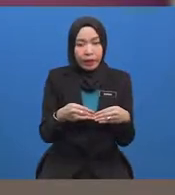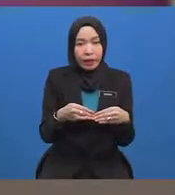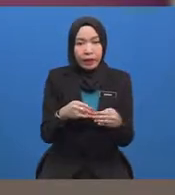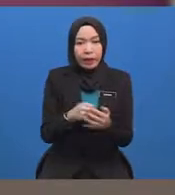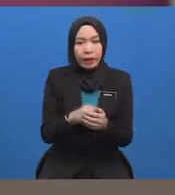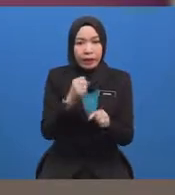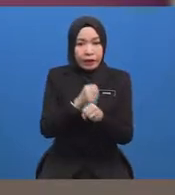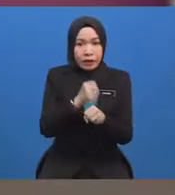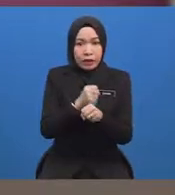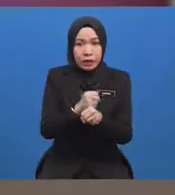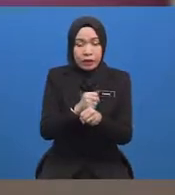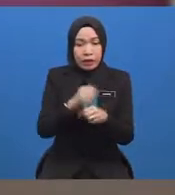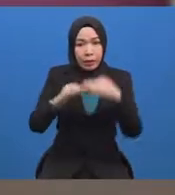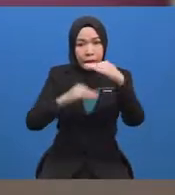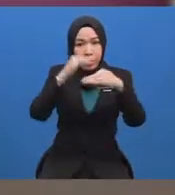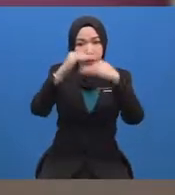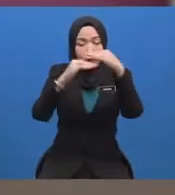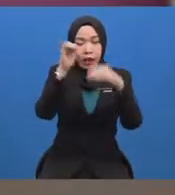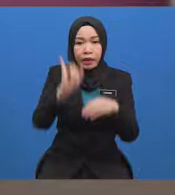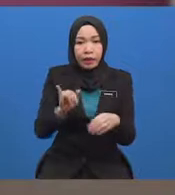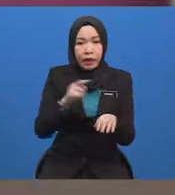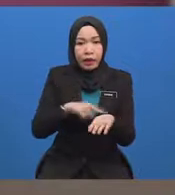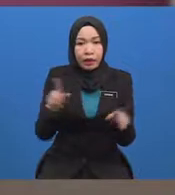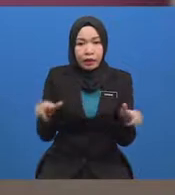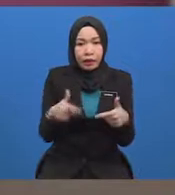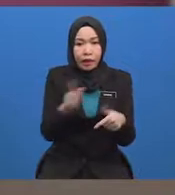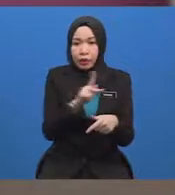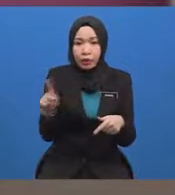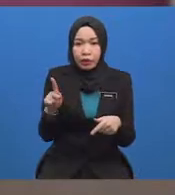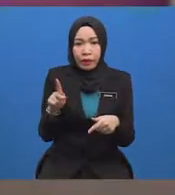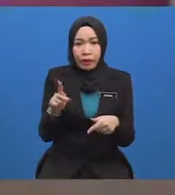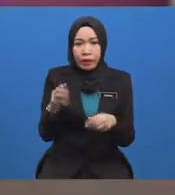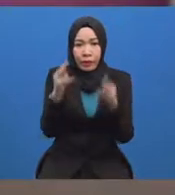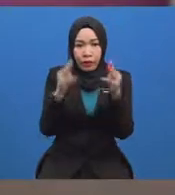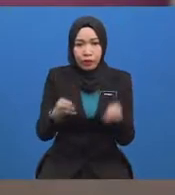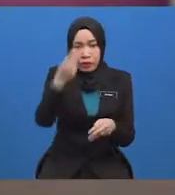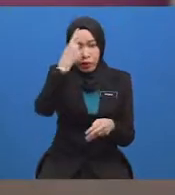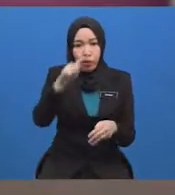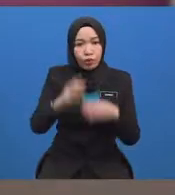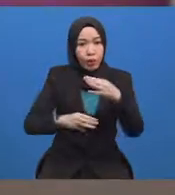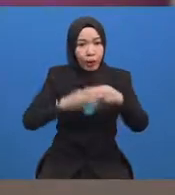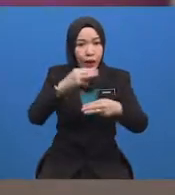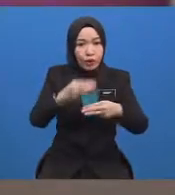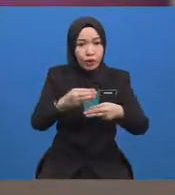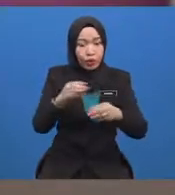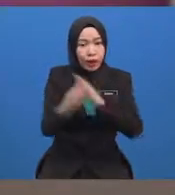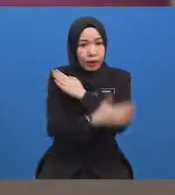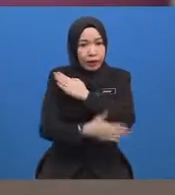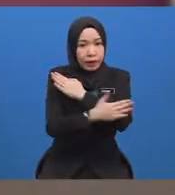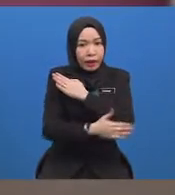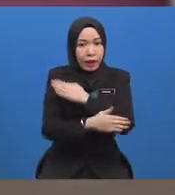yang dilakukan oleh manusia untuk memajukan negara juga